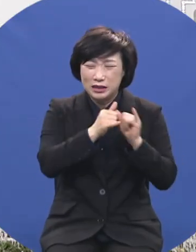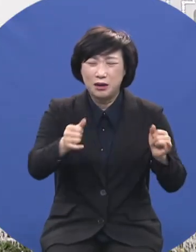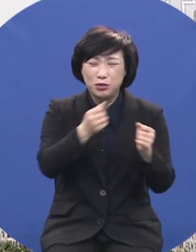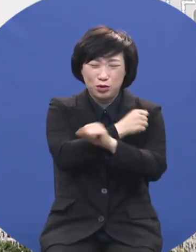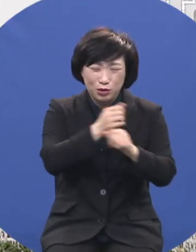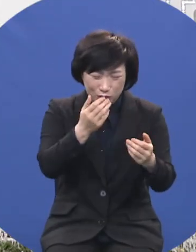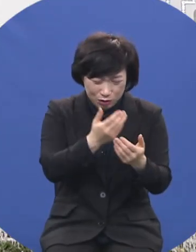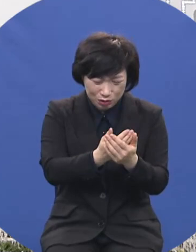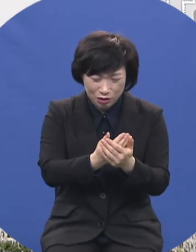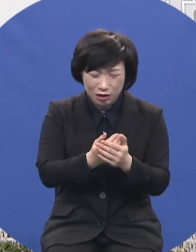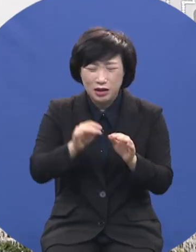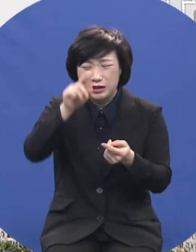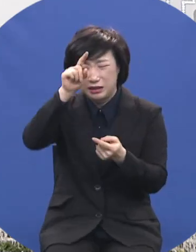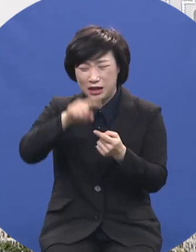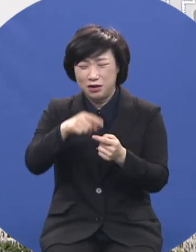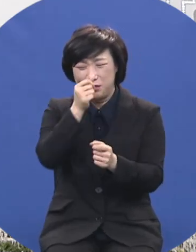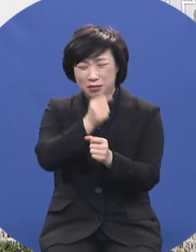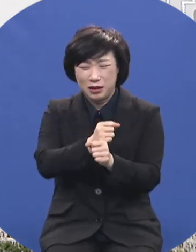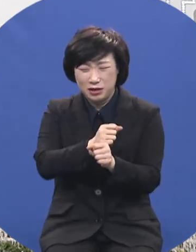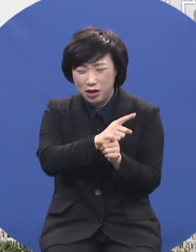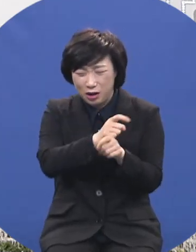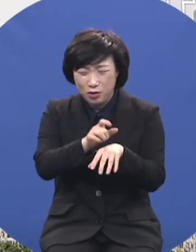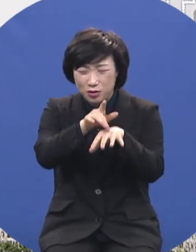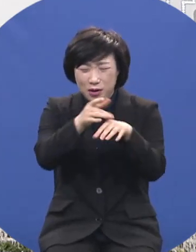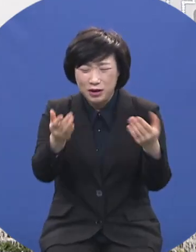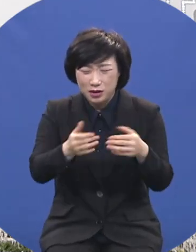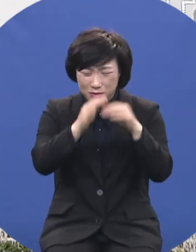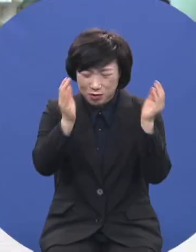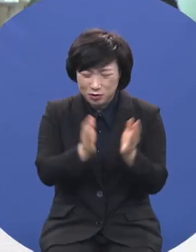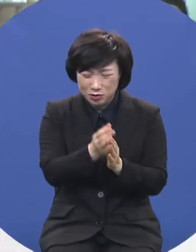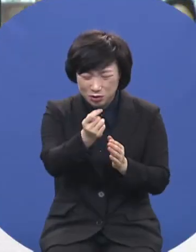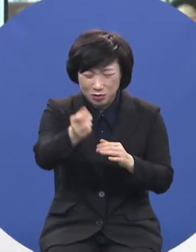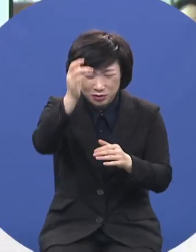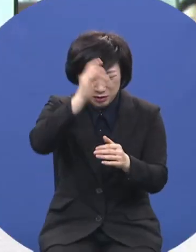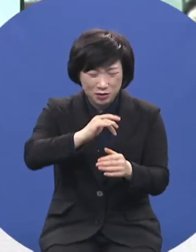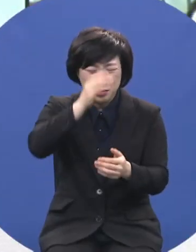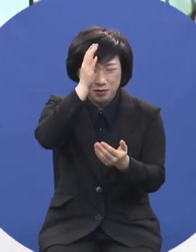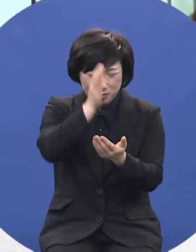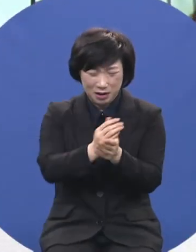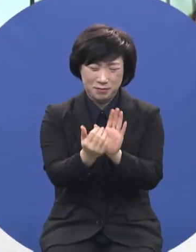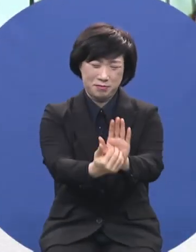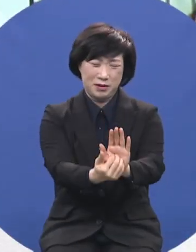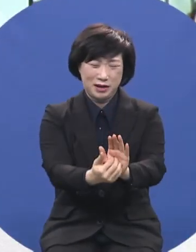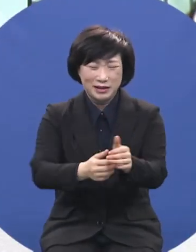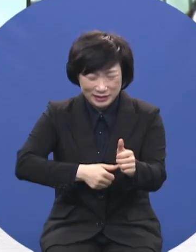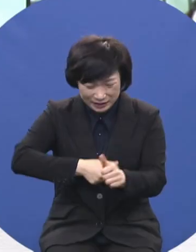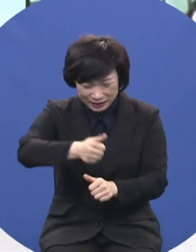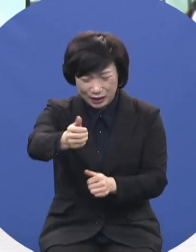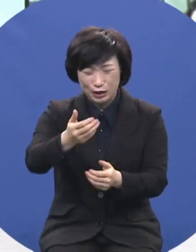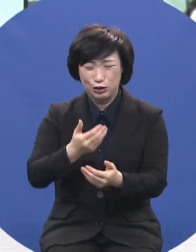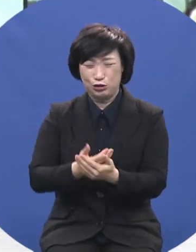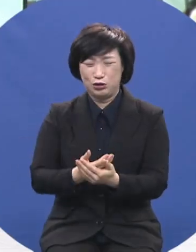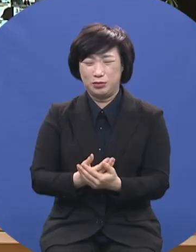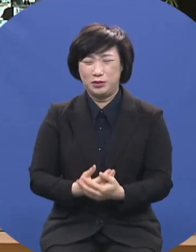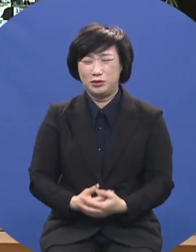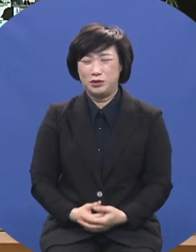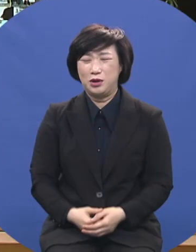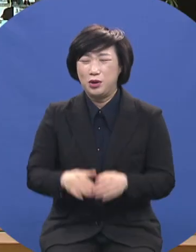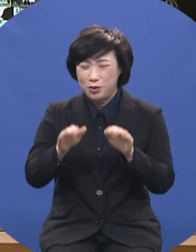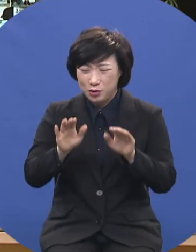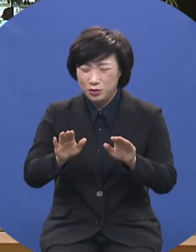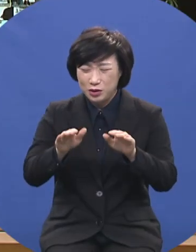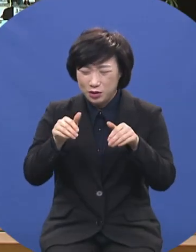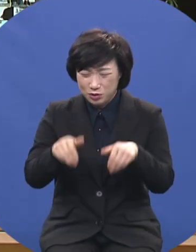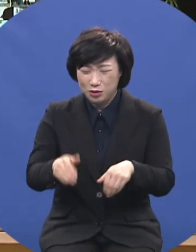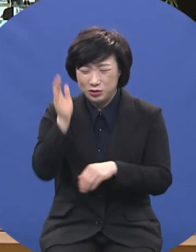용서하시고 그렇게 만드는 마귀 사단 귀신은 절대 들어오지 못하게 하시고 이겨내게 하옵소서. 오늘도